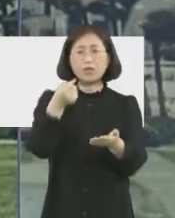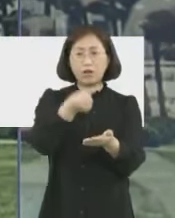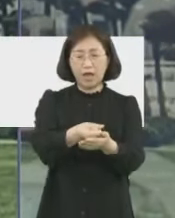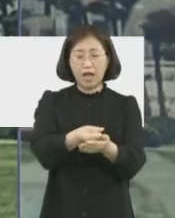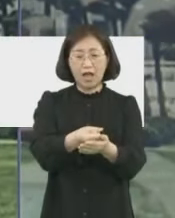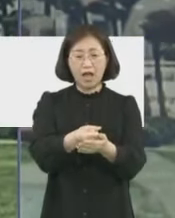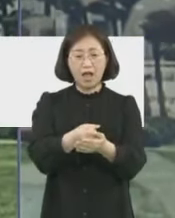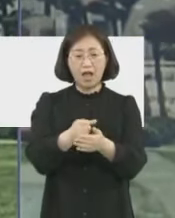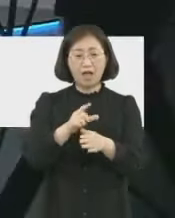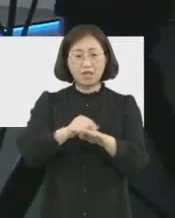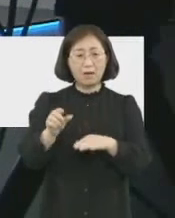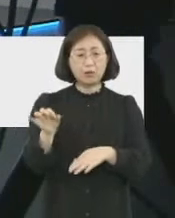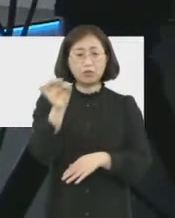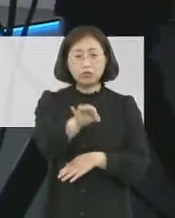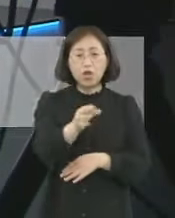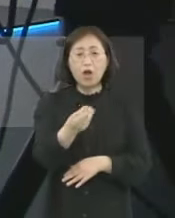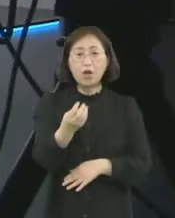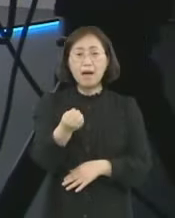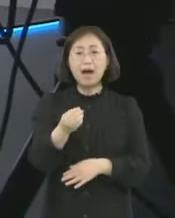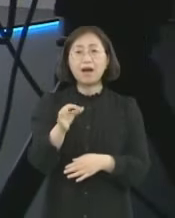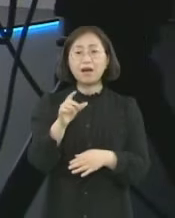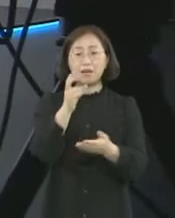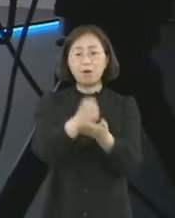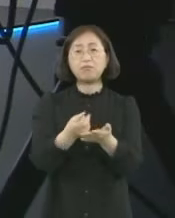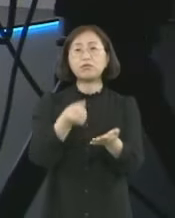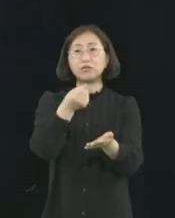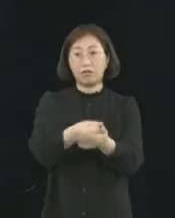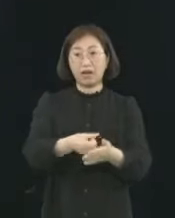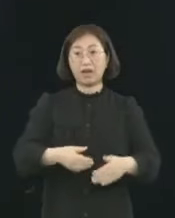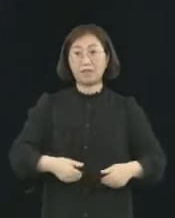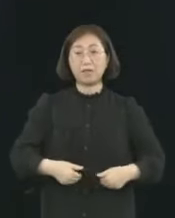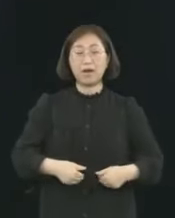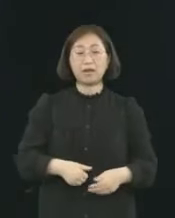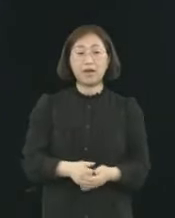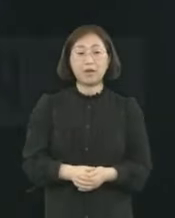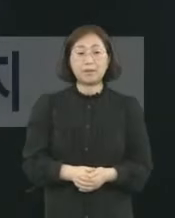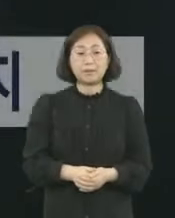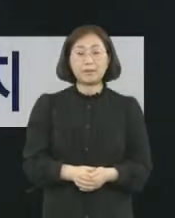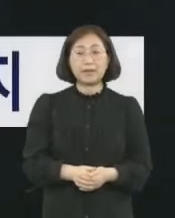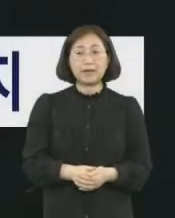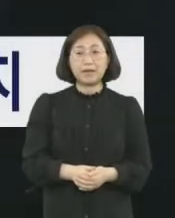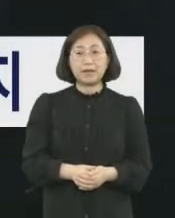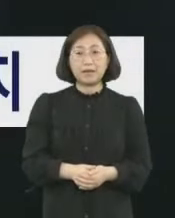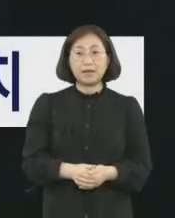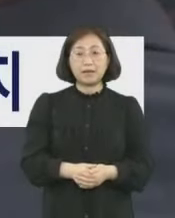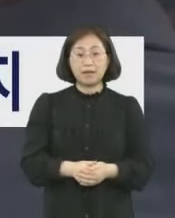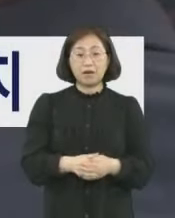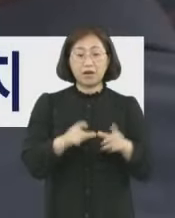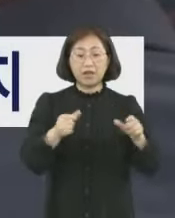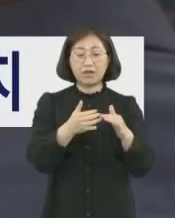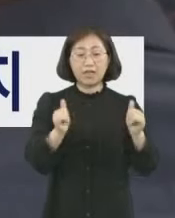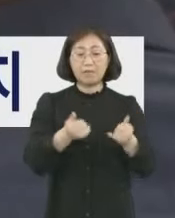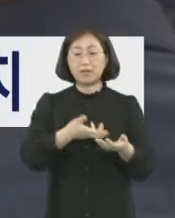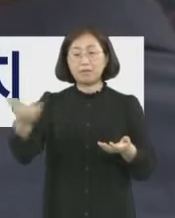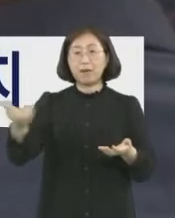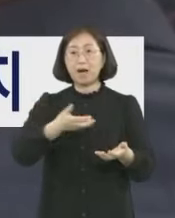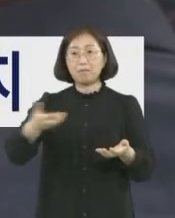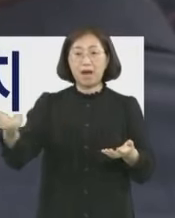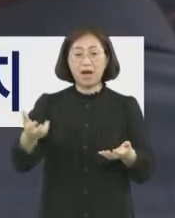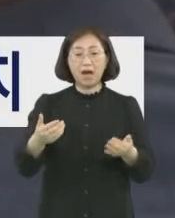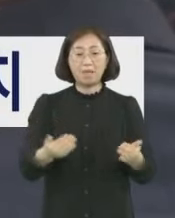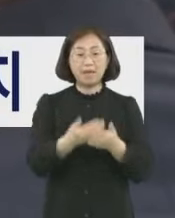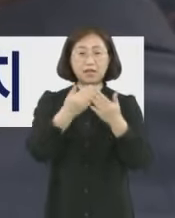지역 재원을 얼마로 하겠다. 특히 지역 인재의 수도권 유출이 지역 발전을 가로막는 중요한 원인이라며 지역 거점